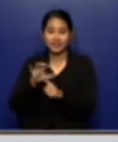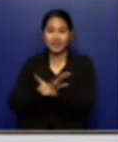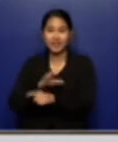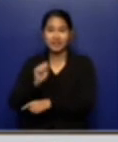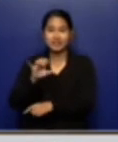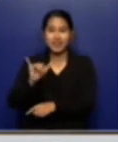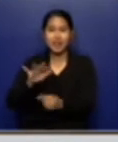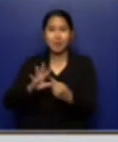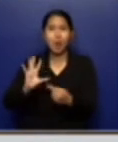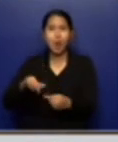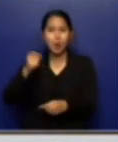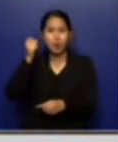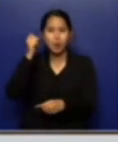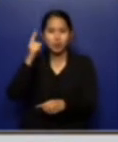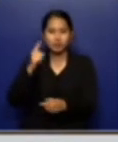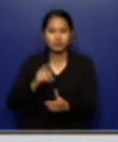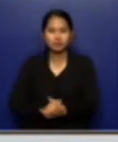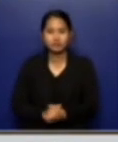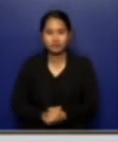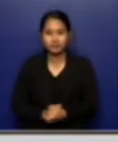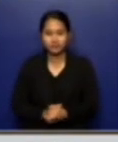ที่ยังคิดได้นะ